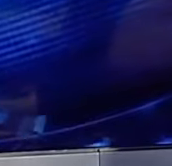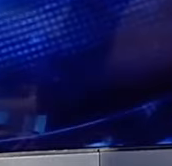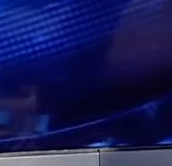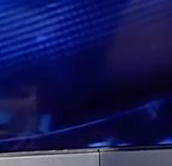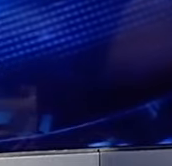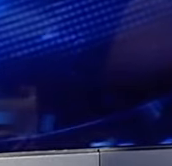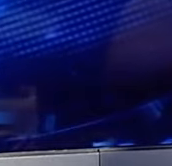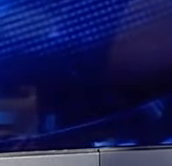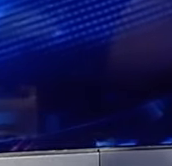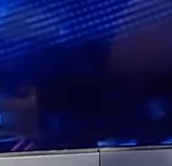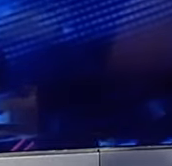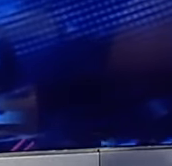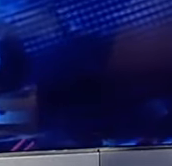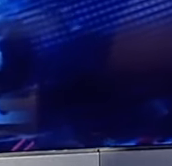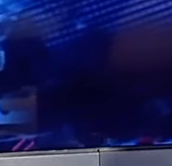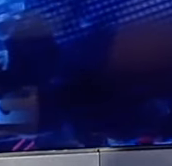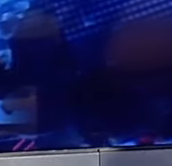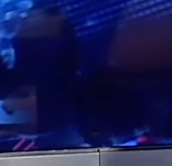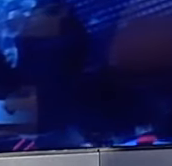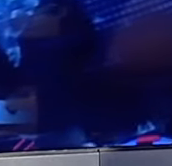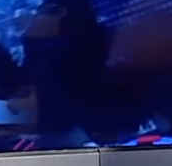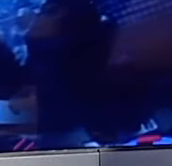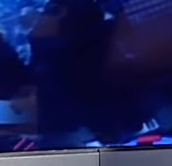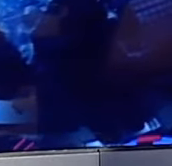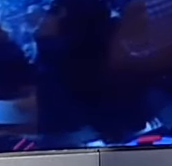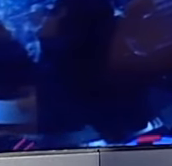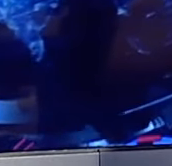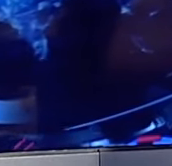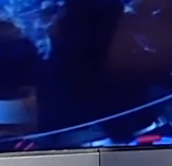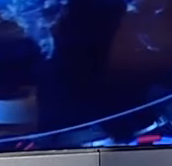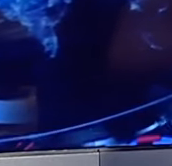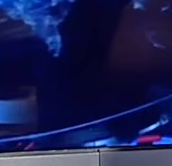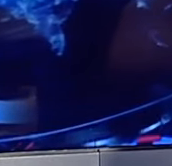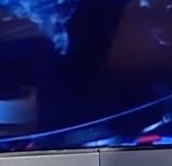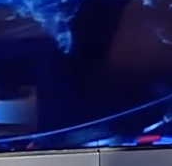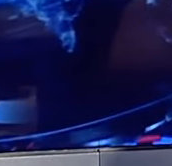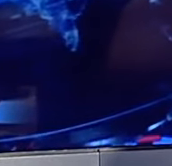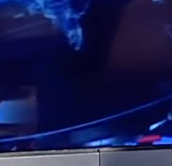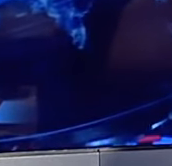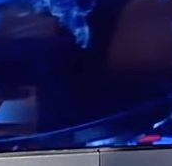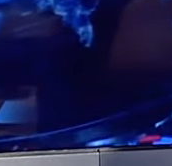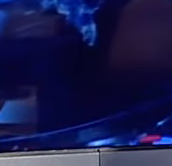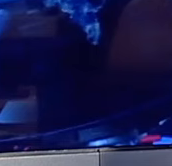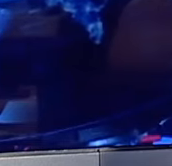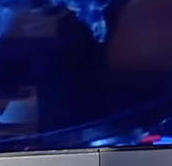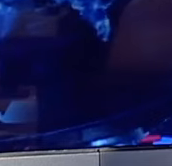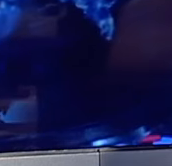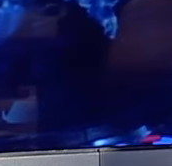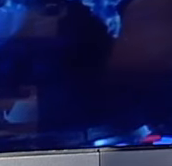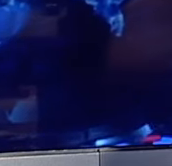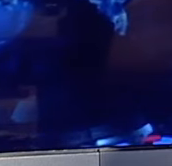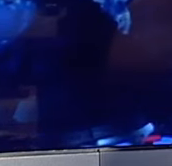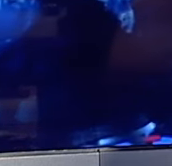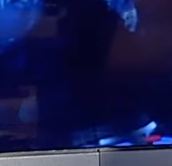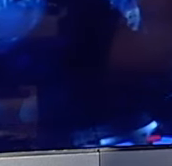اتفاق الطائف الوطني المنصوص عليها في الدستور. ومن جهة ثانية طلب المجلس بوقف محاولات تشويه هوية طائفة الموحدين عبر بعض مواقع